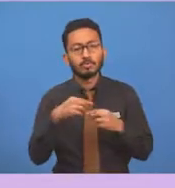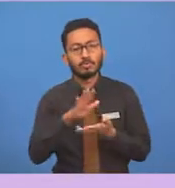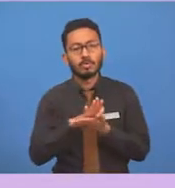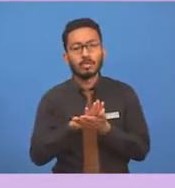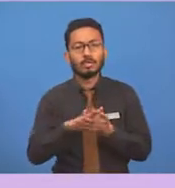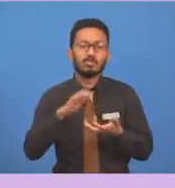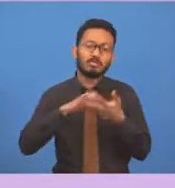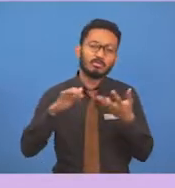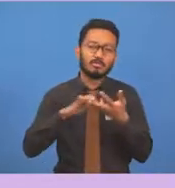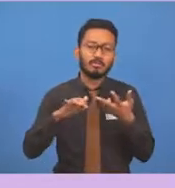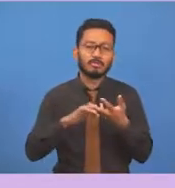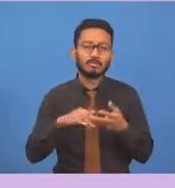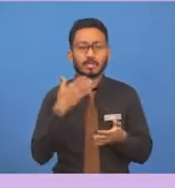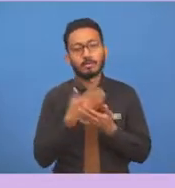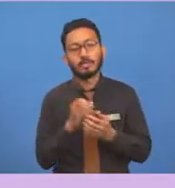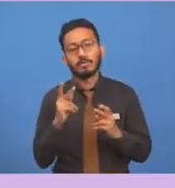Baiklah, awak boleh duduk.